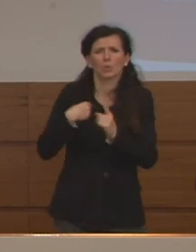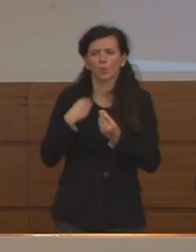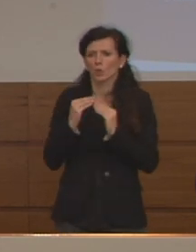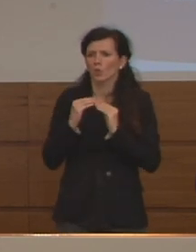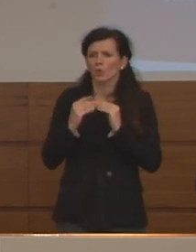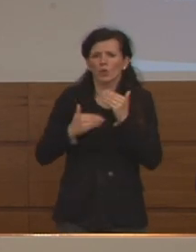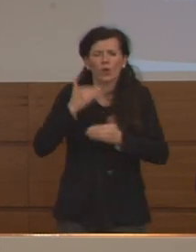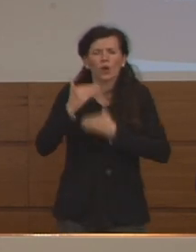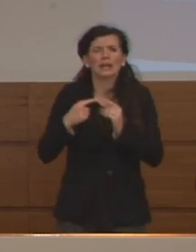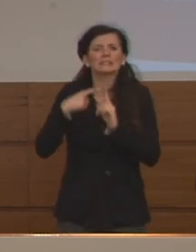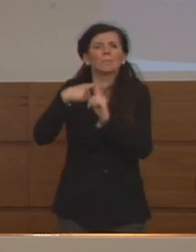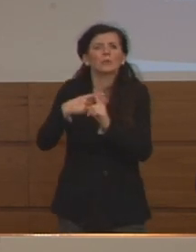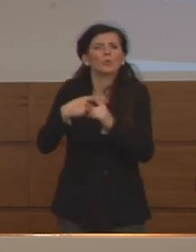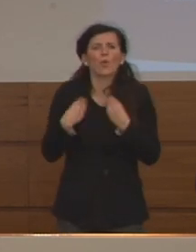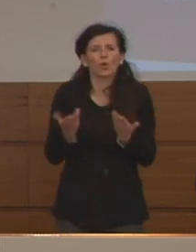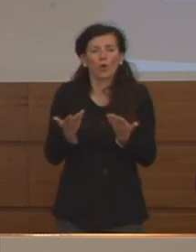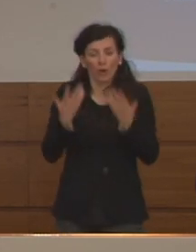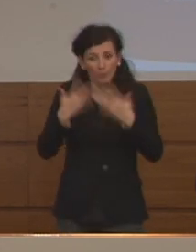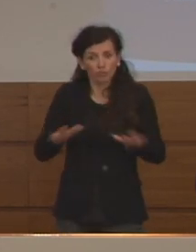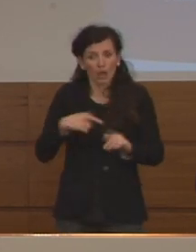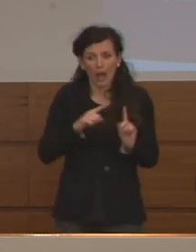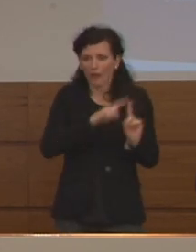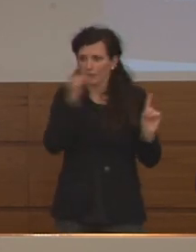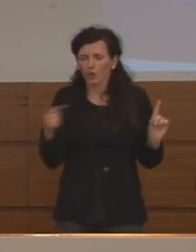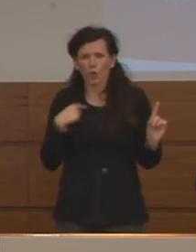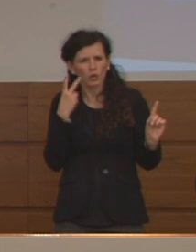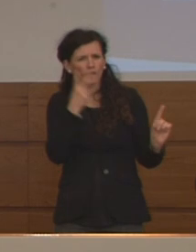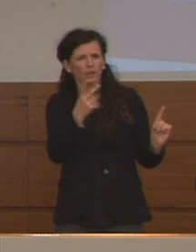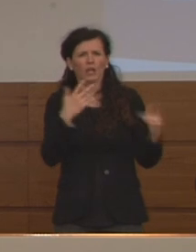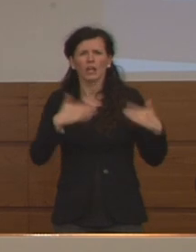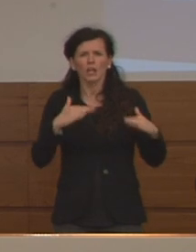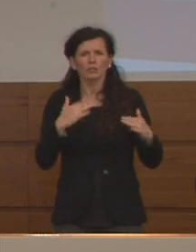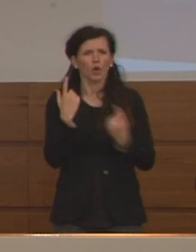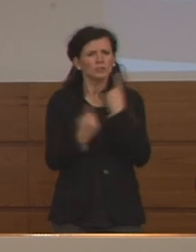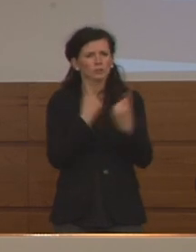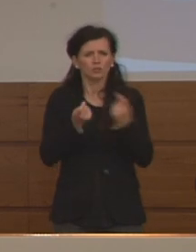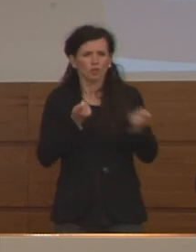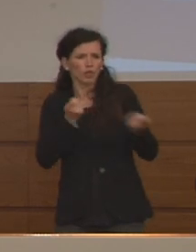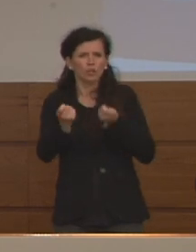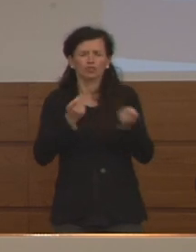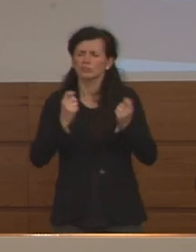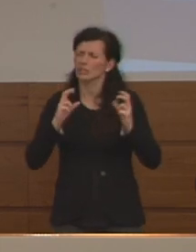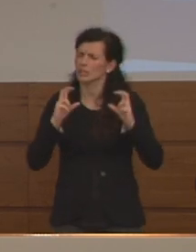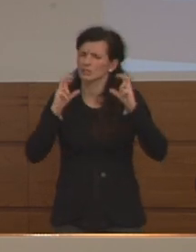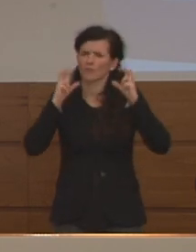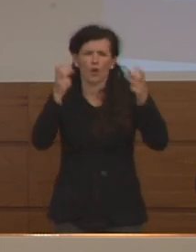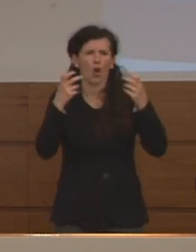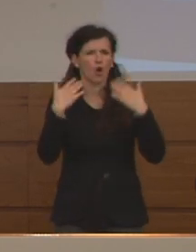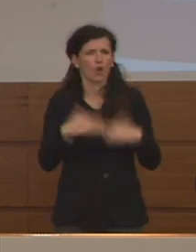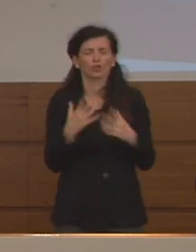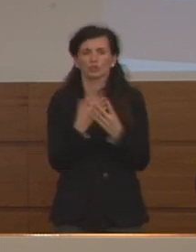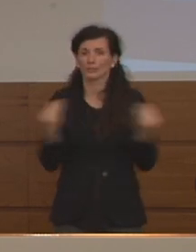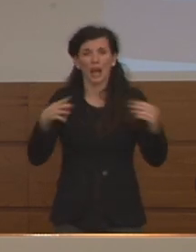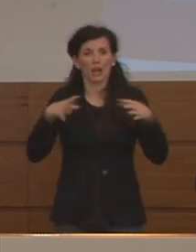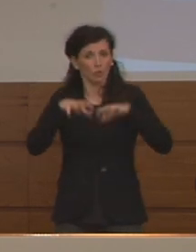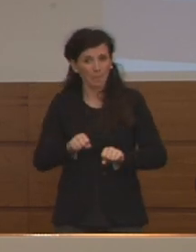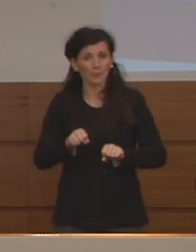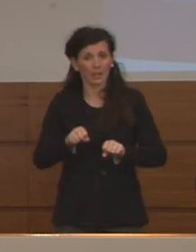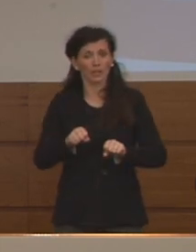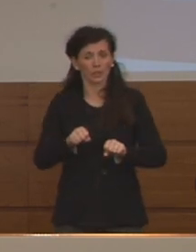che io ho modo di vedere con tutte le difficoltà del caso è uno sforzo sovrumano che viene fatto proprio una situazione